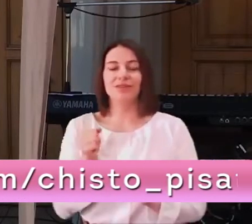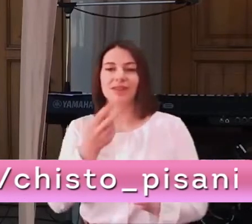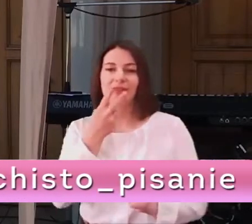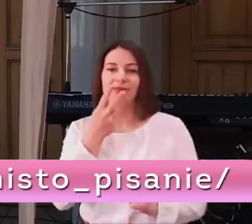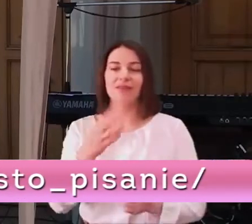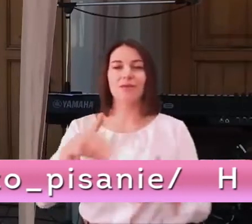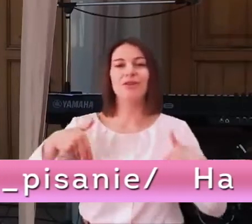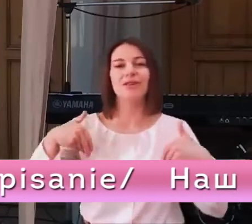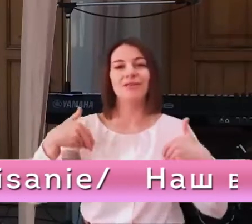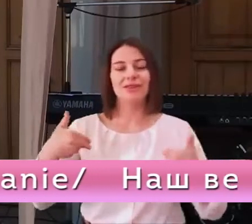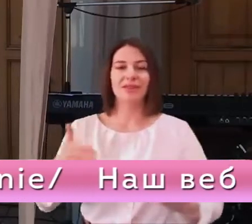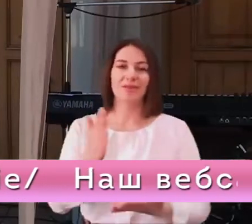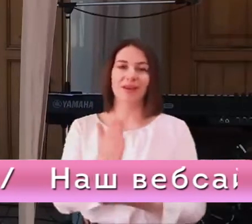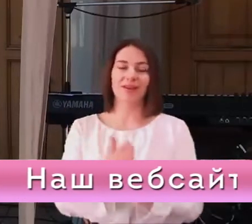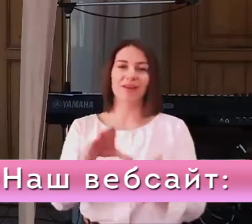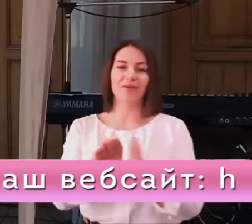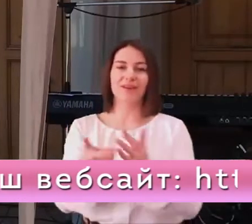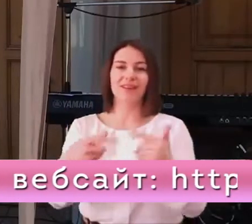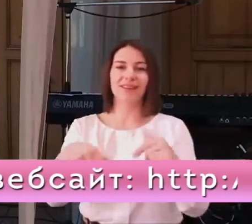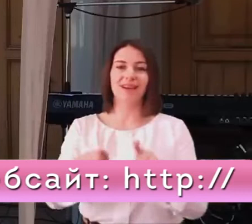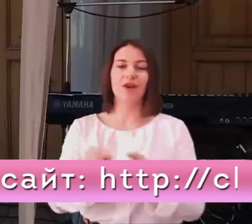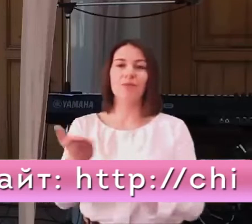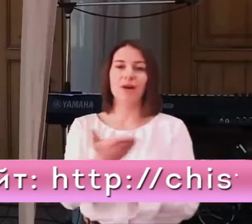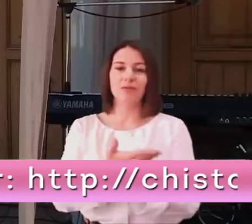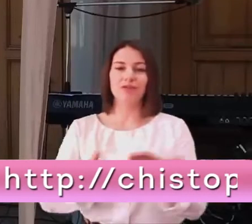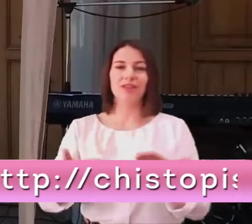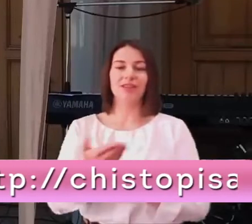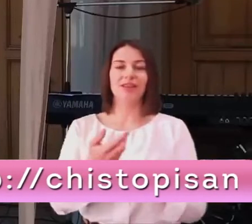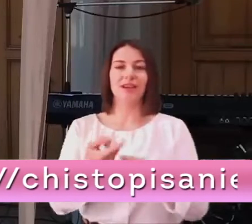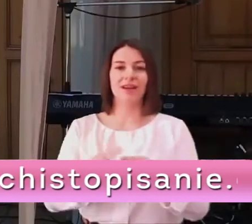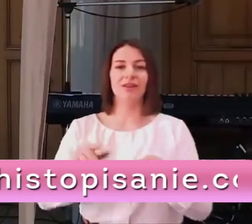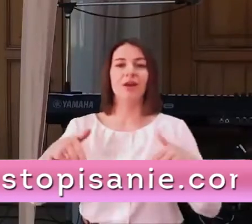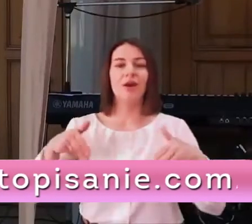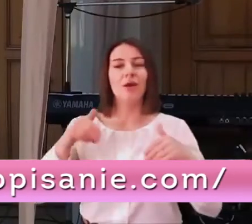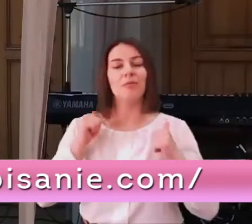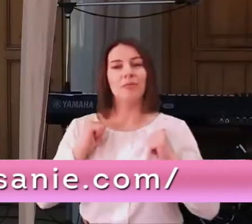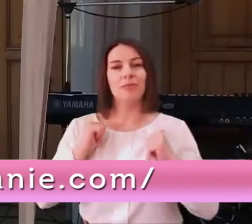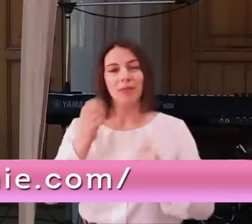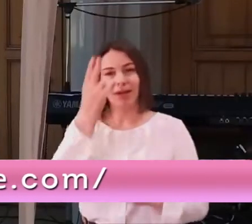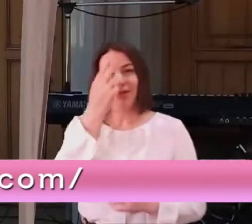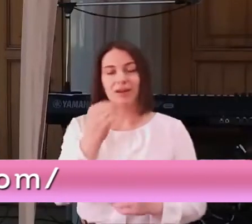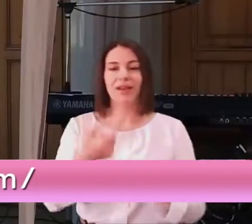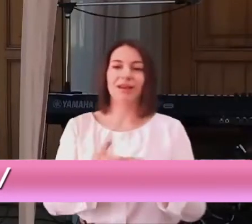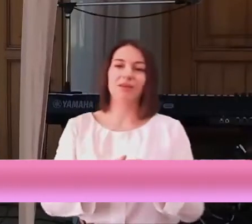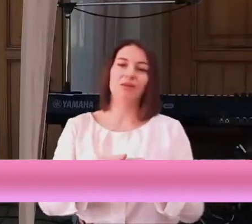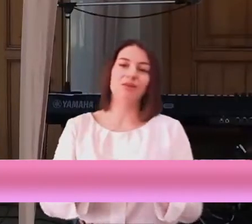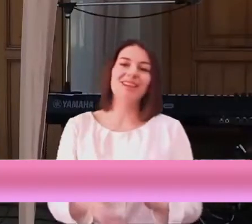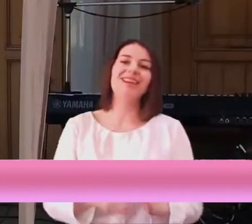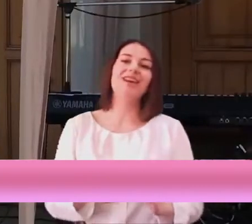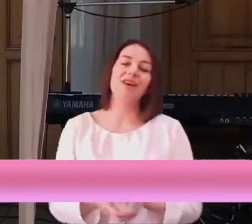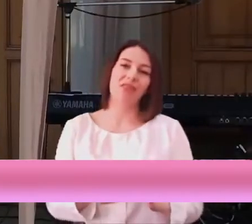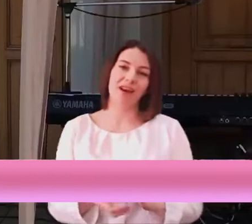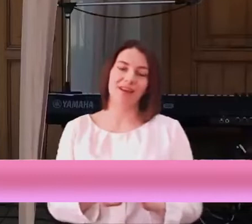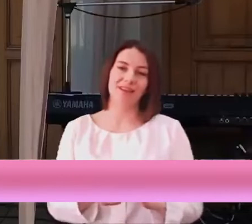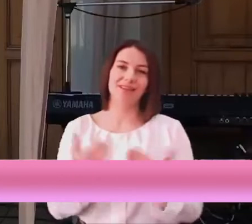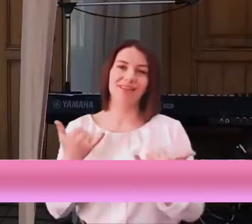как-то пребывать в таком общении, к которому мы привыкли и которого очень нам не хватает, не достает. Конечно, мы